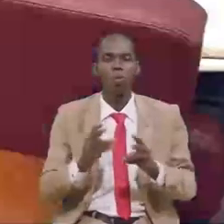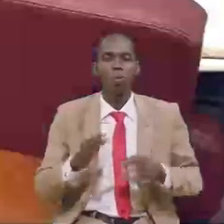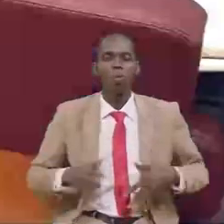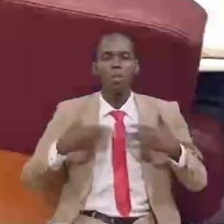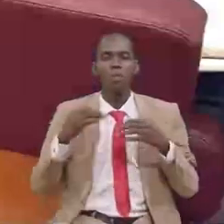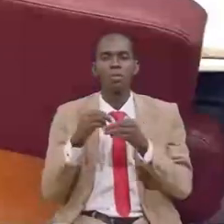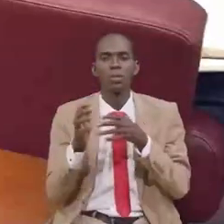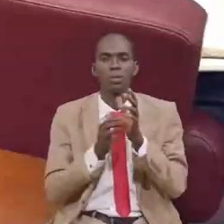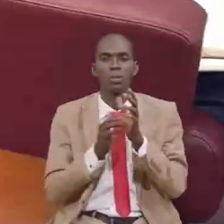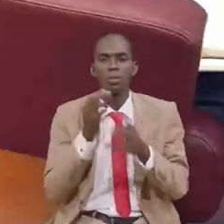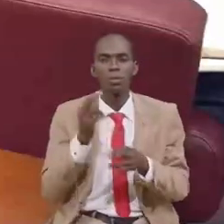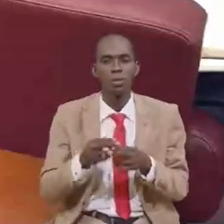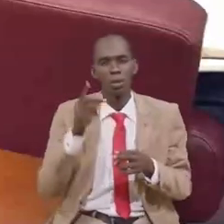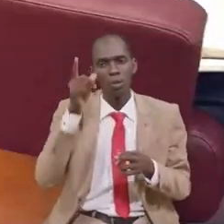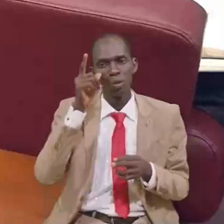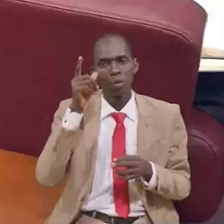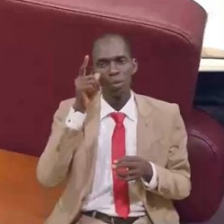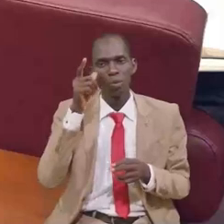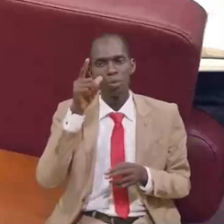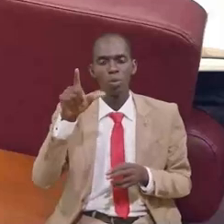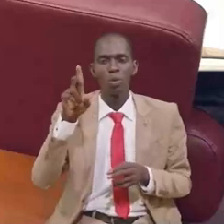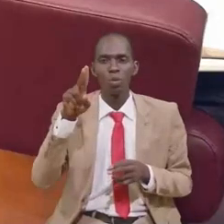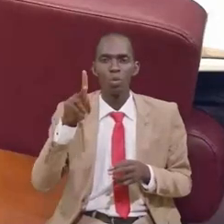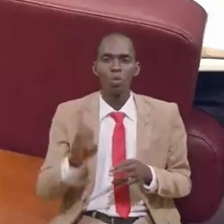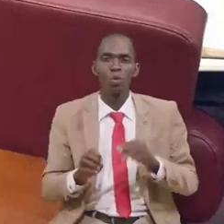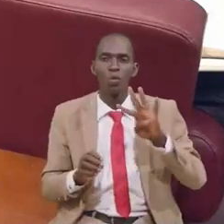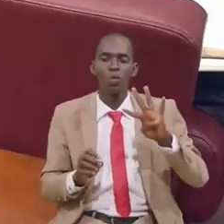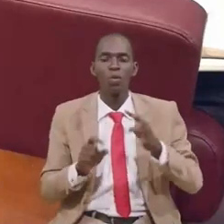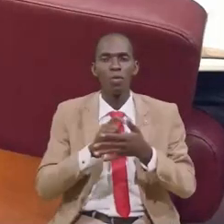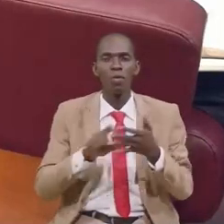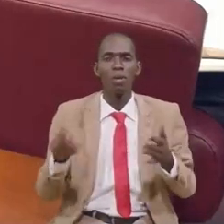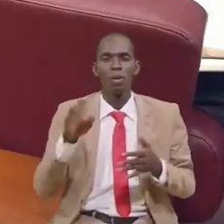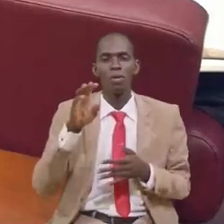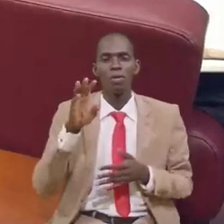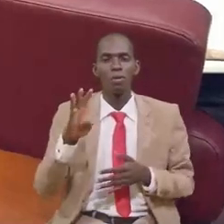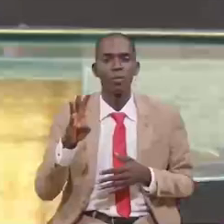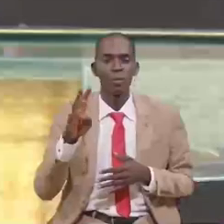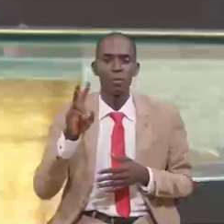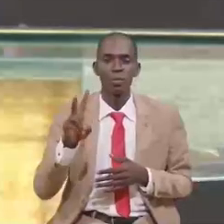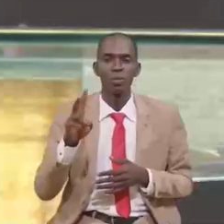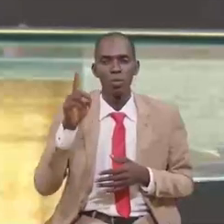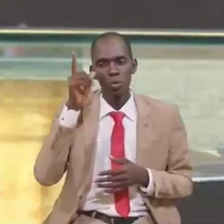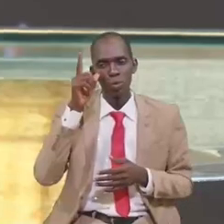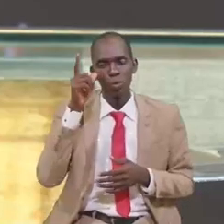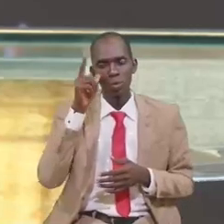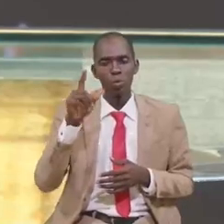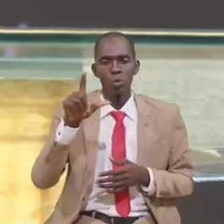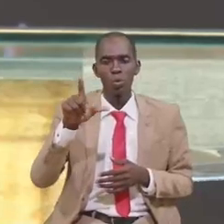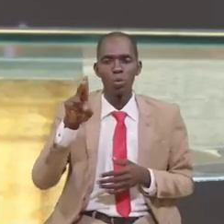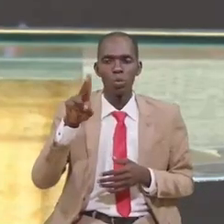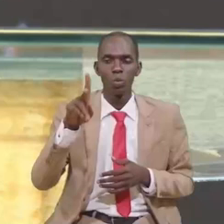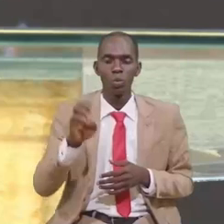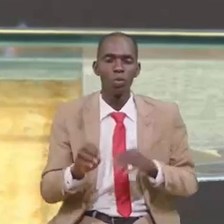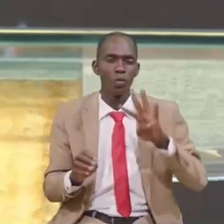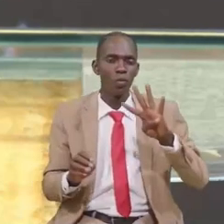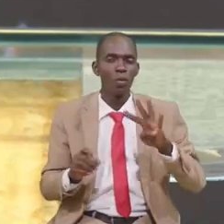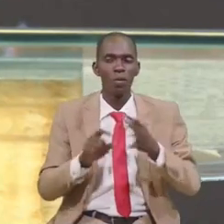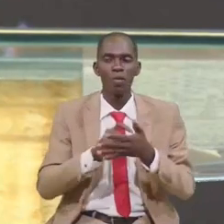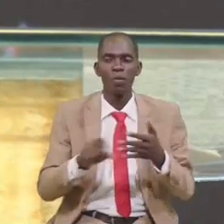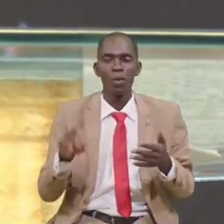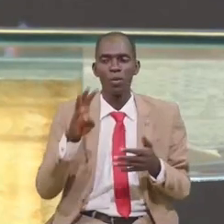nom de Jésus-Christ. Luc 4, Verset 42. Dès